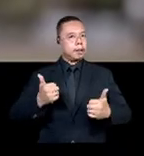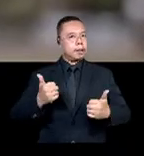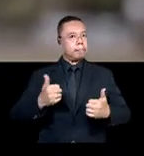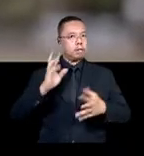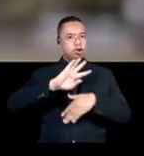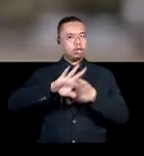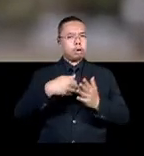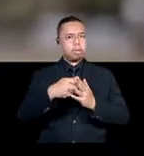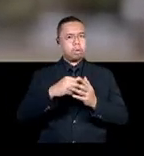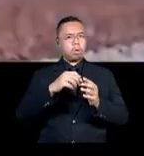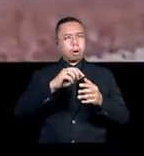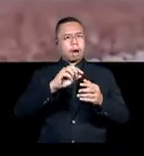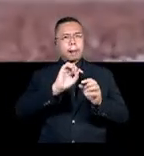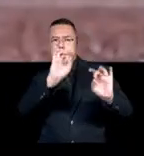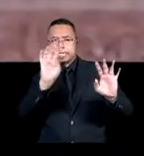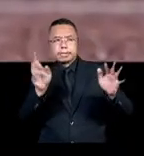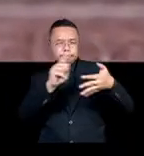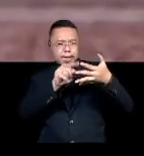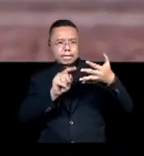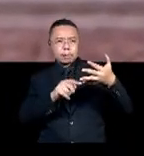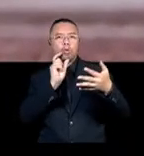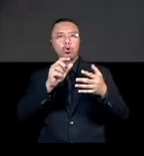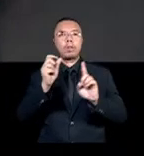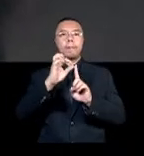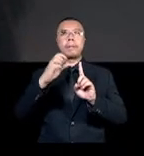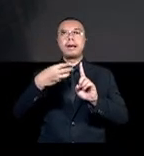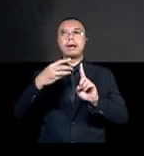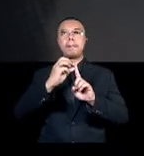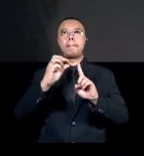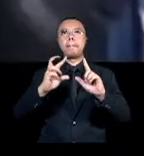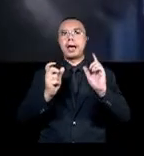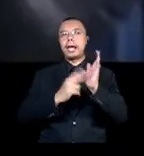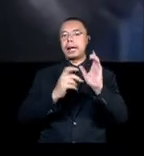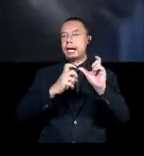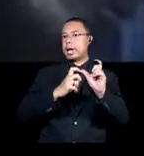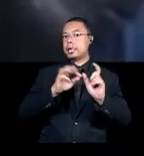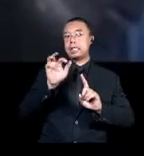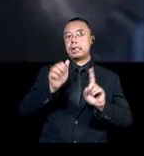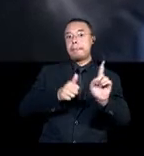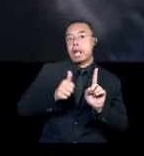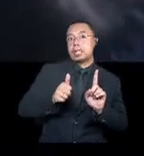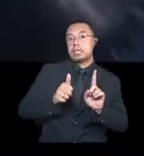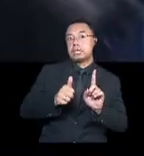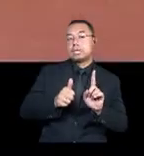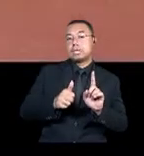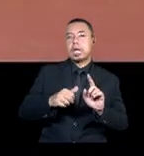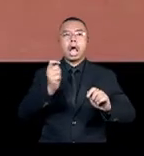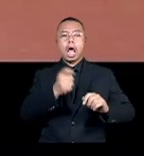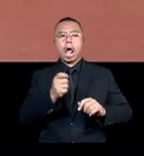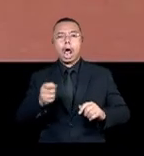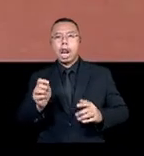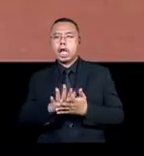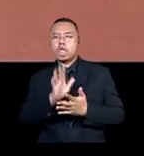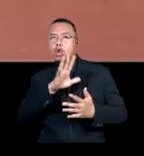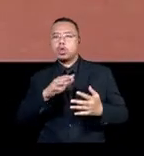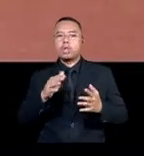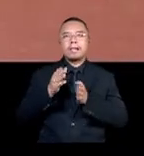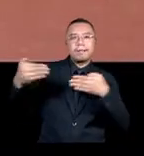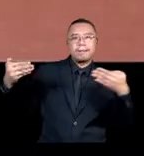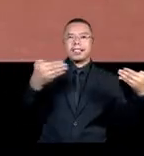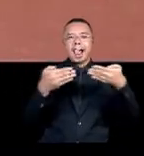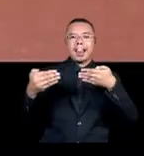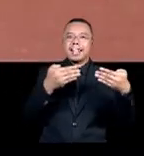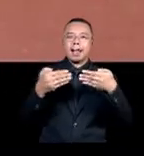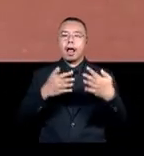mempersiapkan seluruh aspek yang diperlukan dalam Peparnas ke-16. Venue, peralatan tanding, keamanan dan